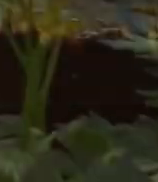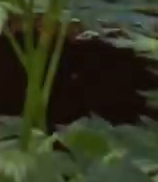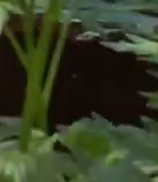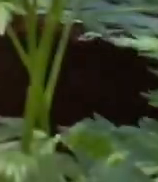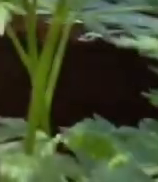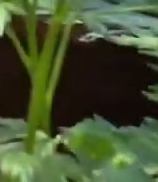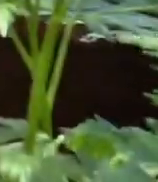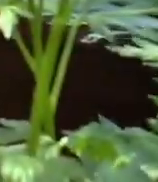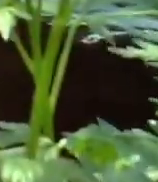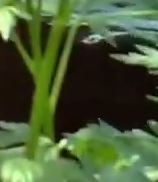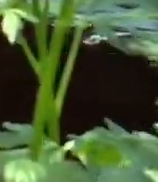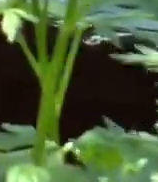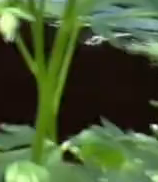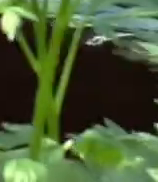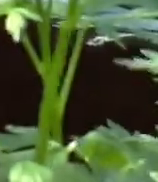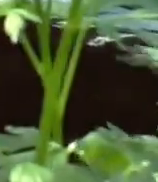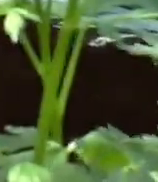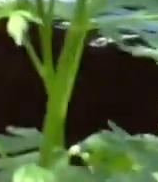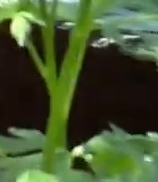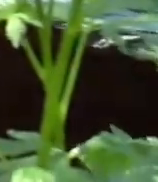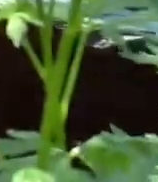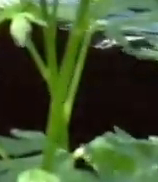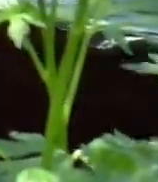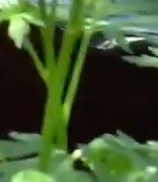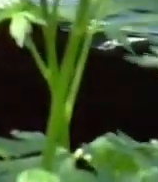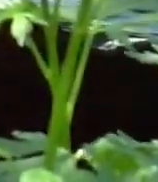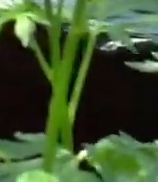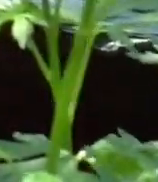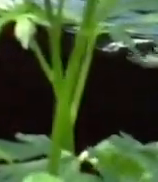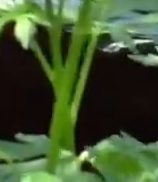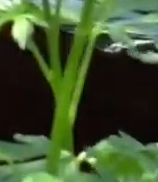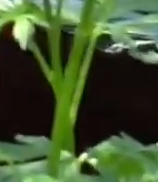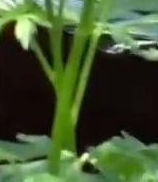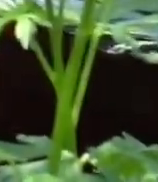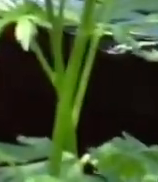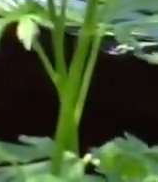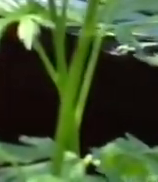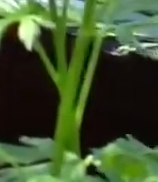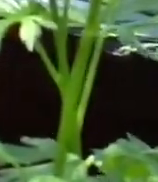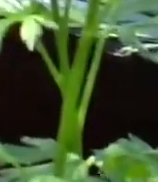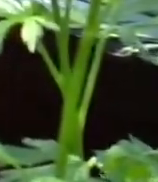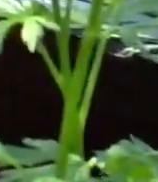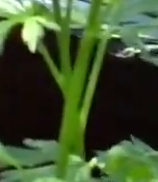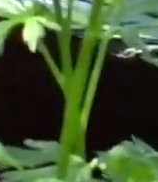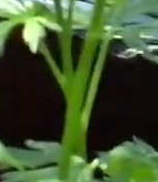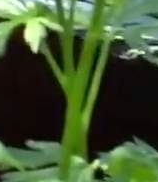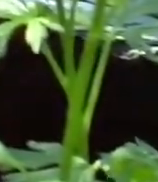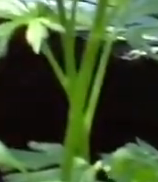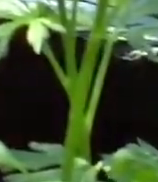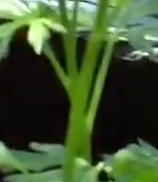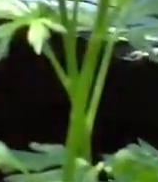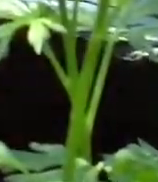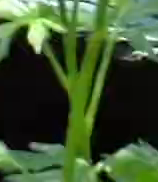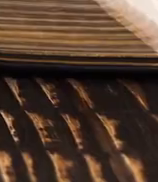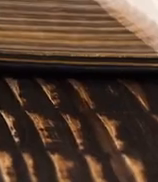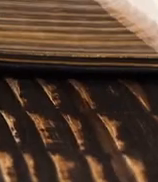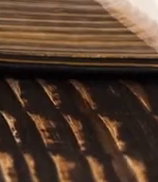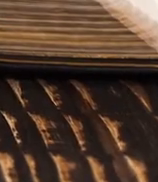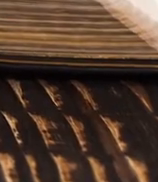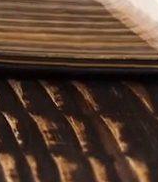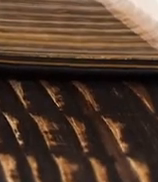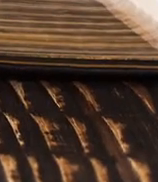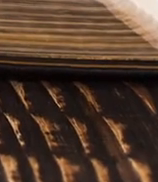невидимым. Евреям 11.1. Основание – это живое слово. Господь Иисус – начало и конец нашей